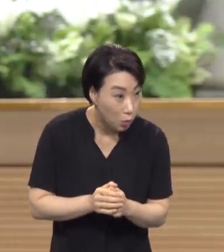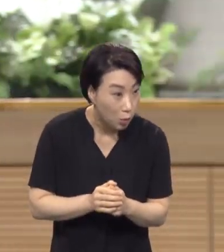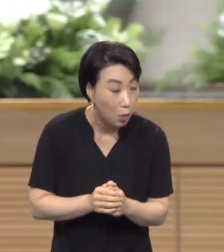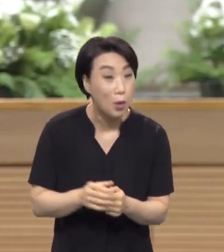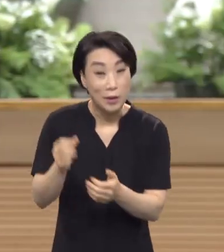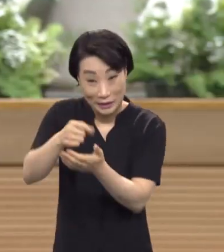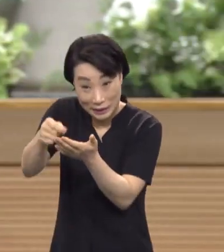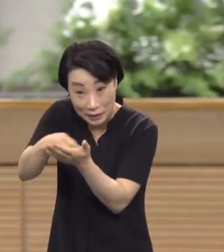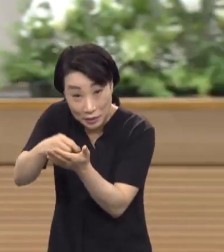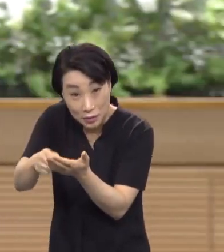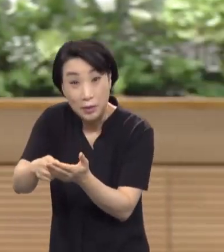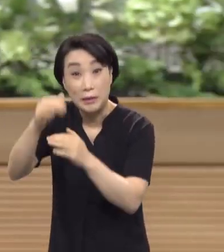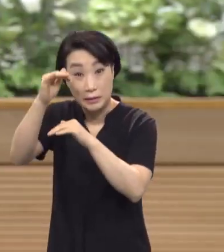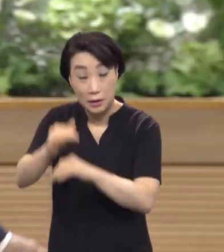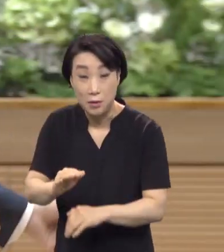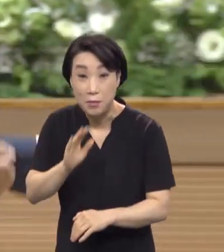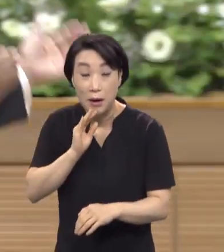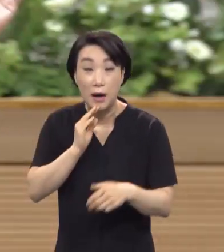누가복음